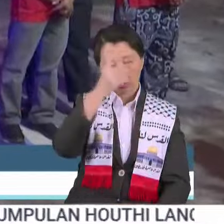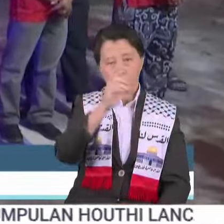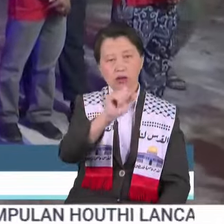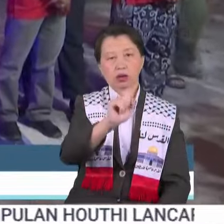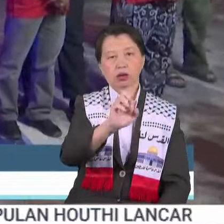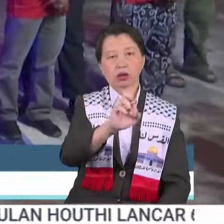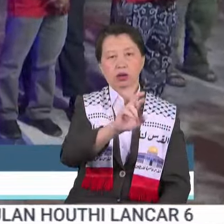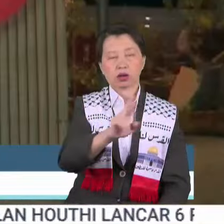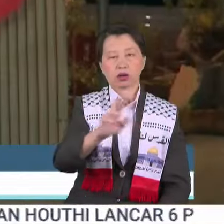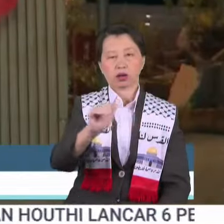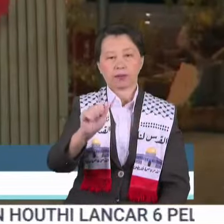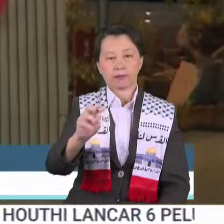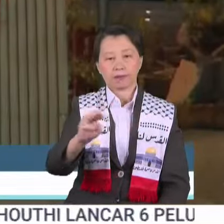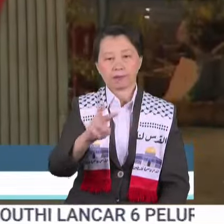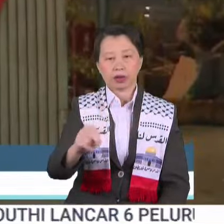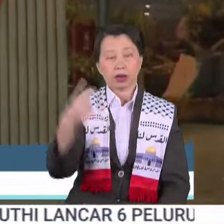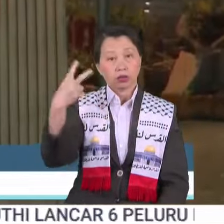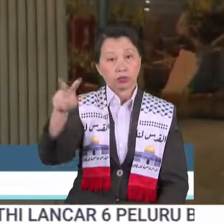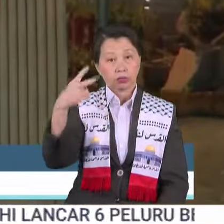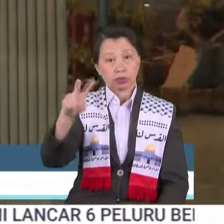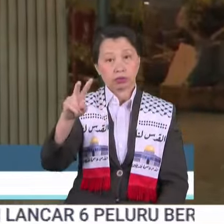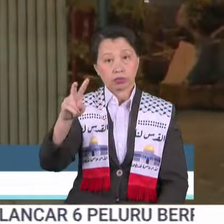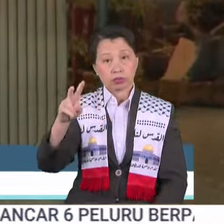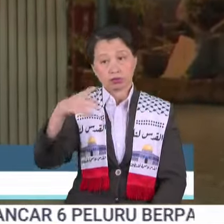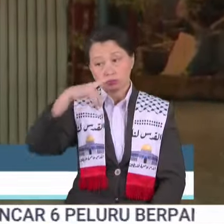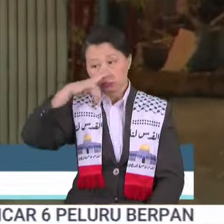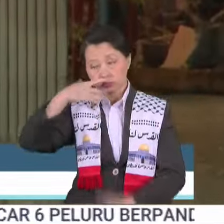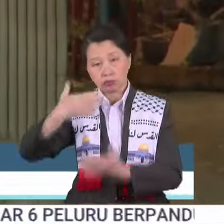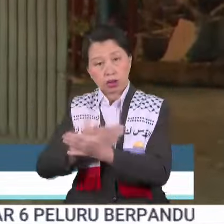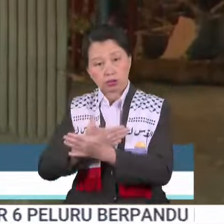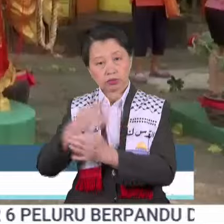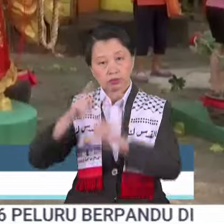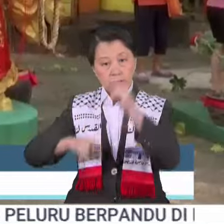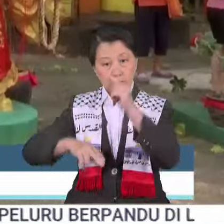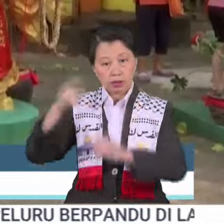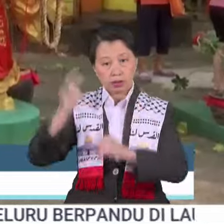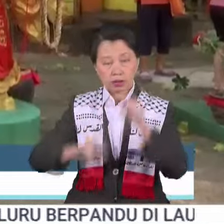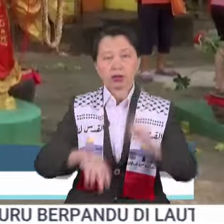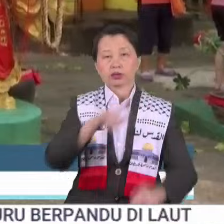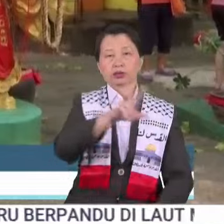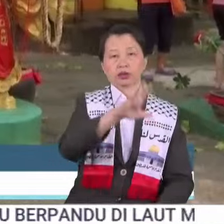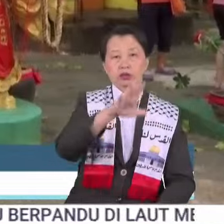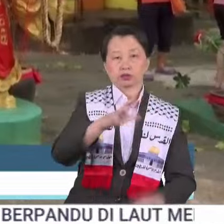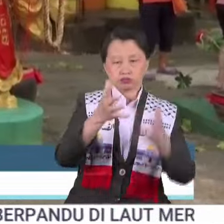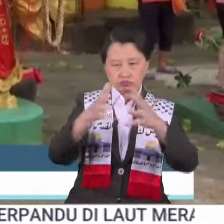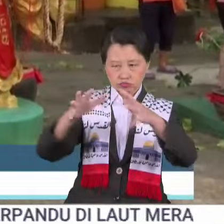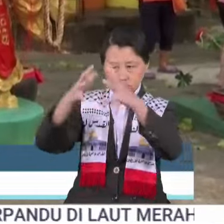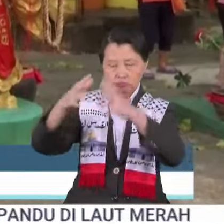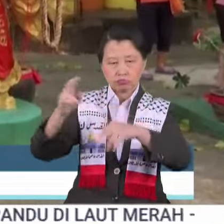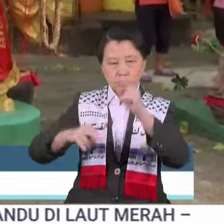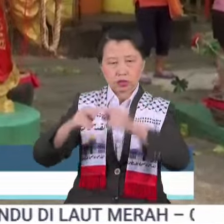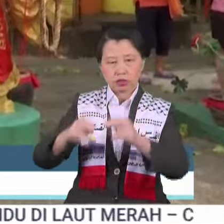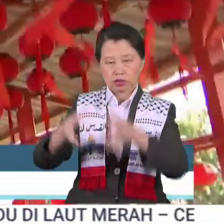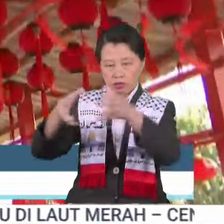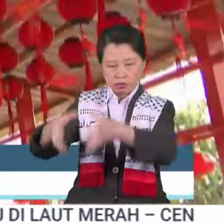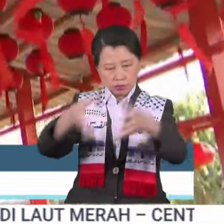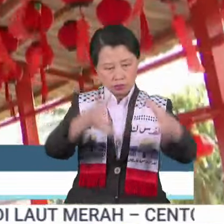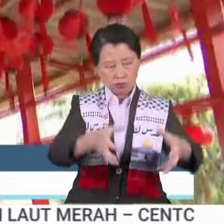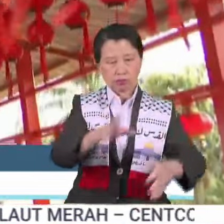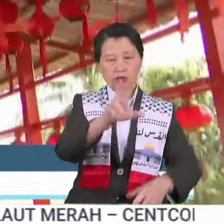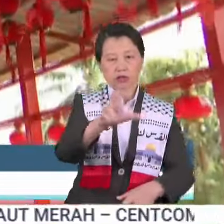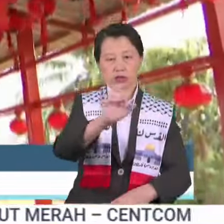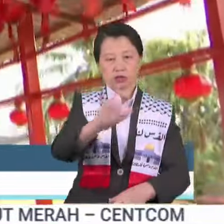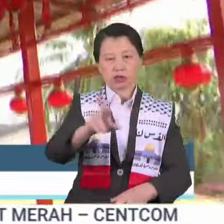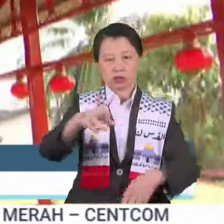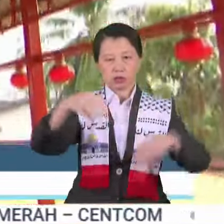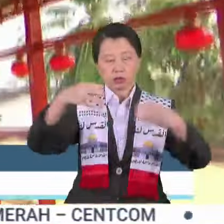Sui Leong. 12 arca baharu dibina daripada keseluruhan 35 arca. Turut dipasang 3,000